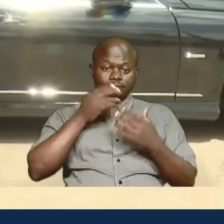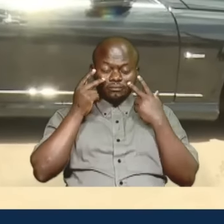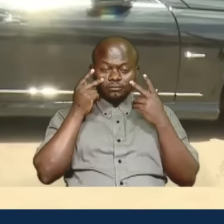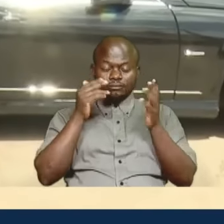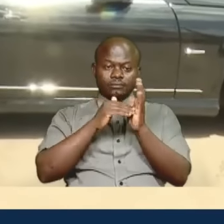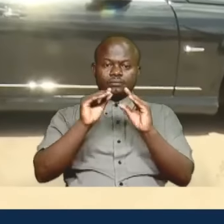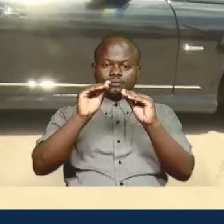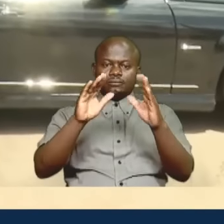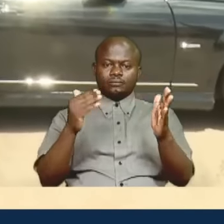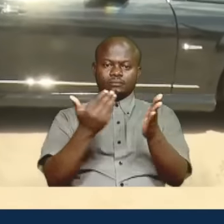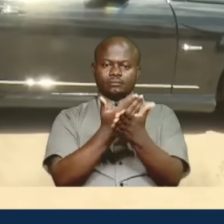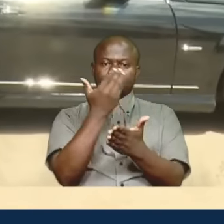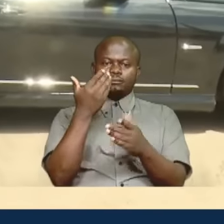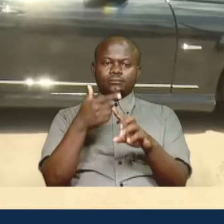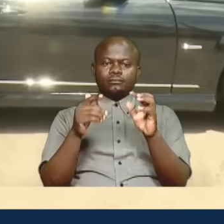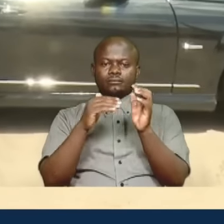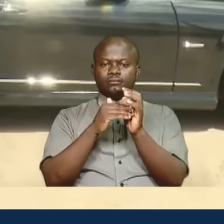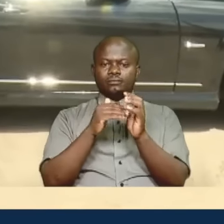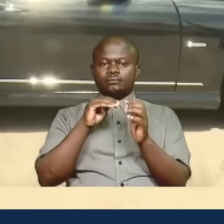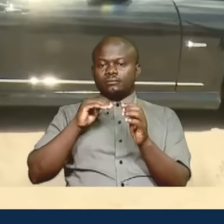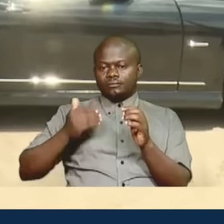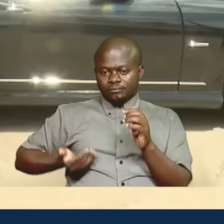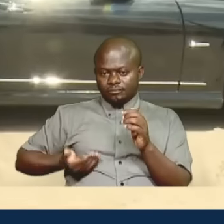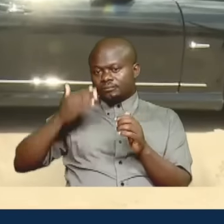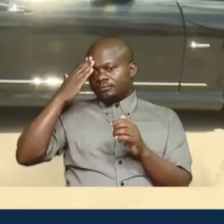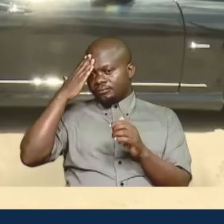bakigishwa bundi bushyashya. Umugore akamenya